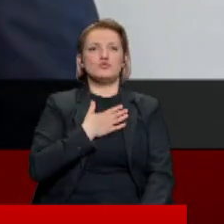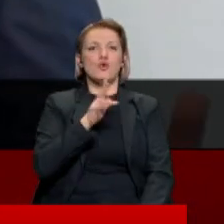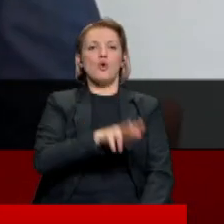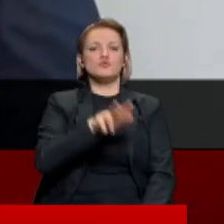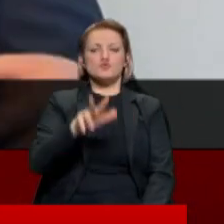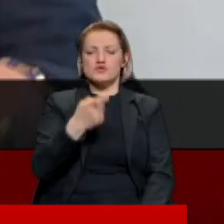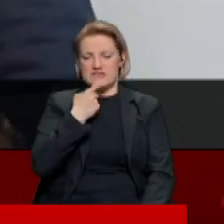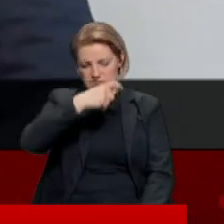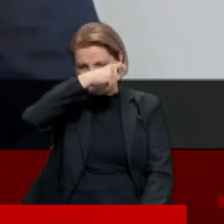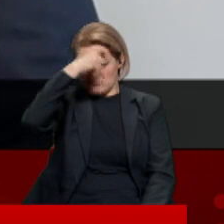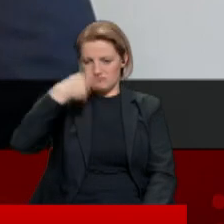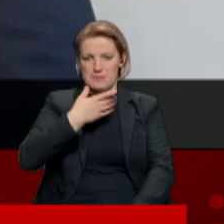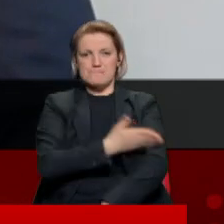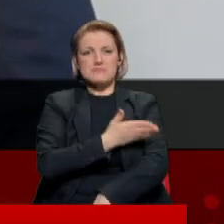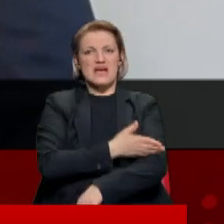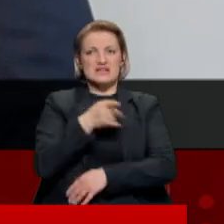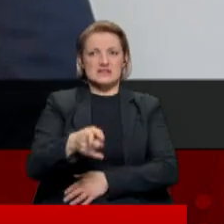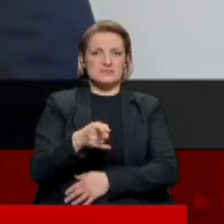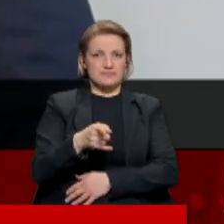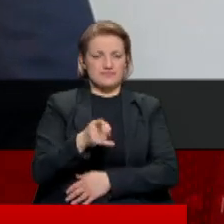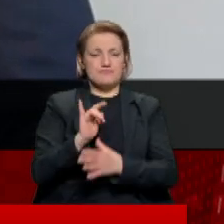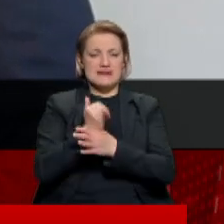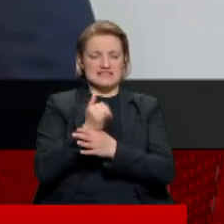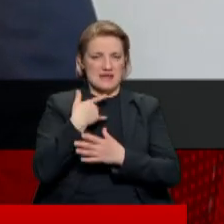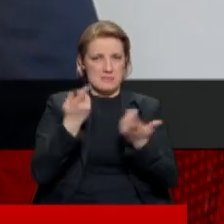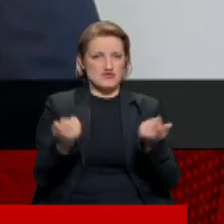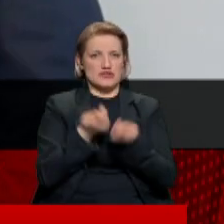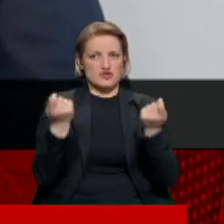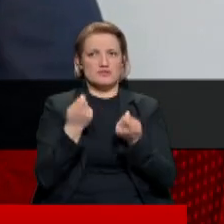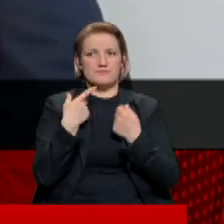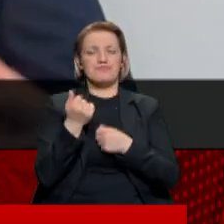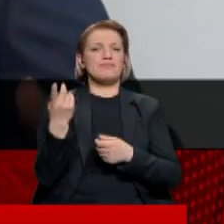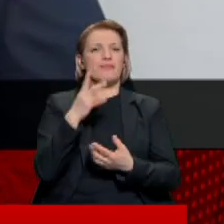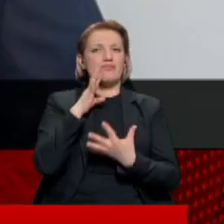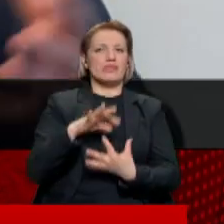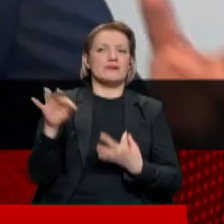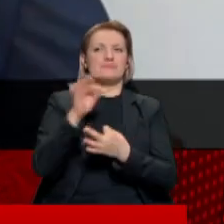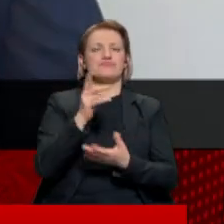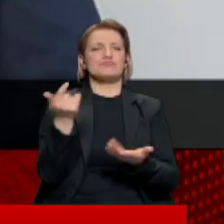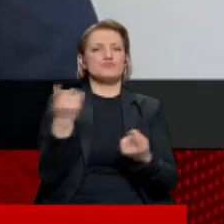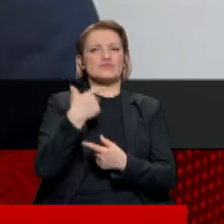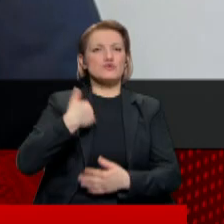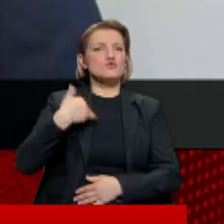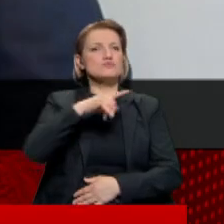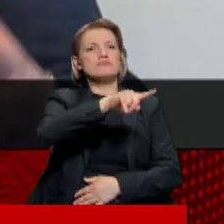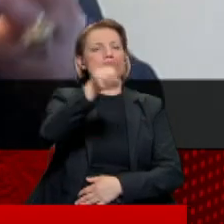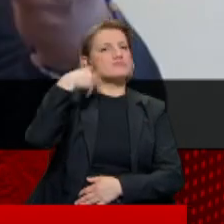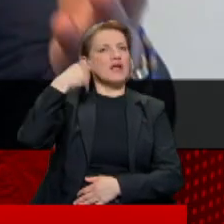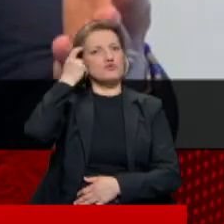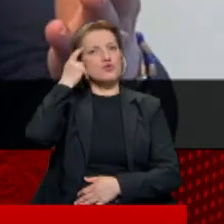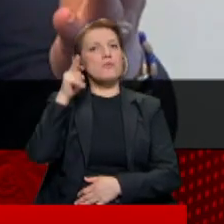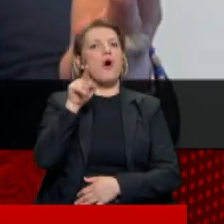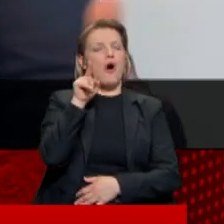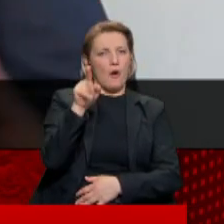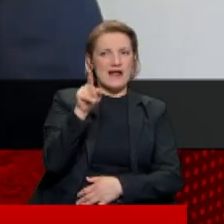33 yılımı verdim memleketin de mesleğimi icra ederken. Birçok insanı, birçok kurumu, birçok şeyi tanıyoruz. Ve